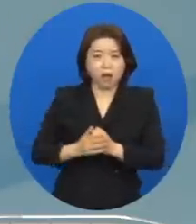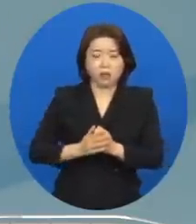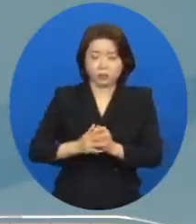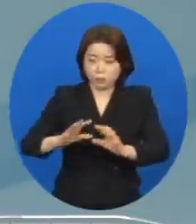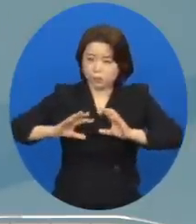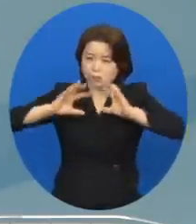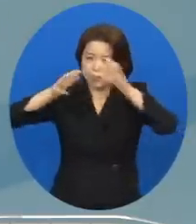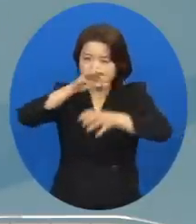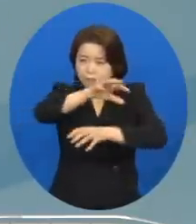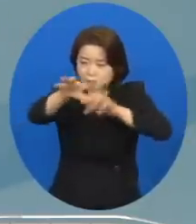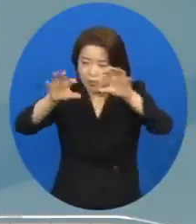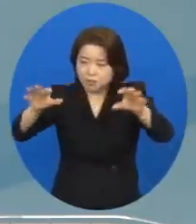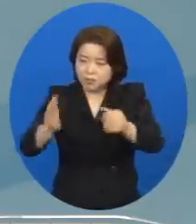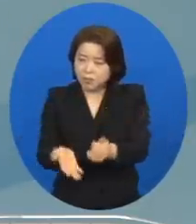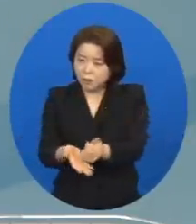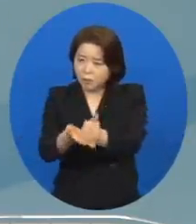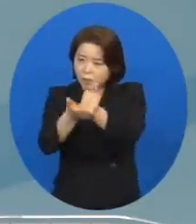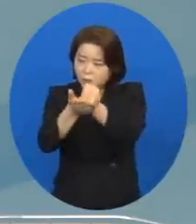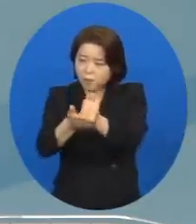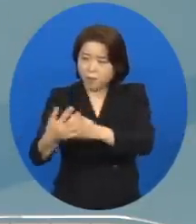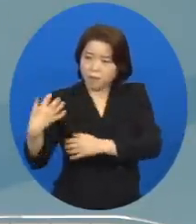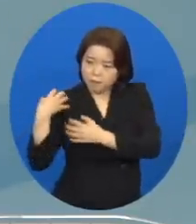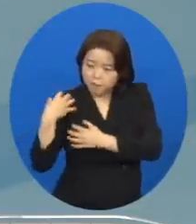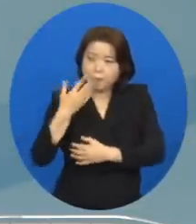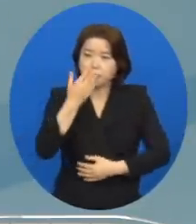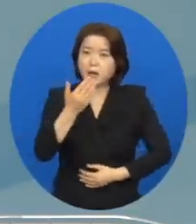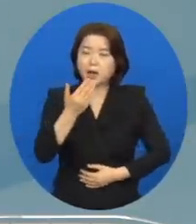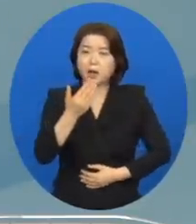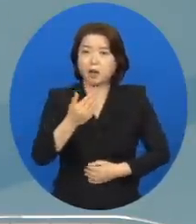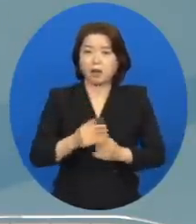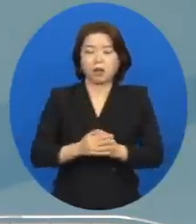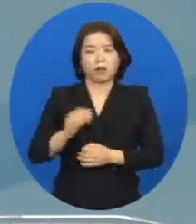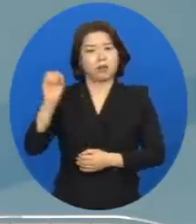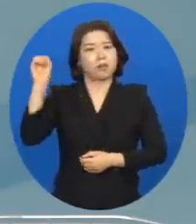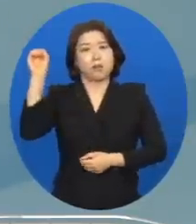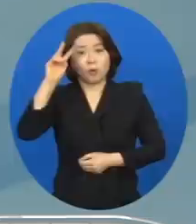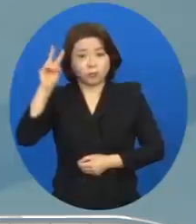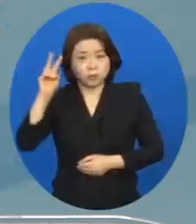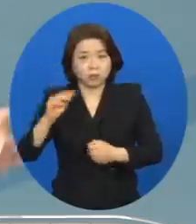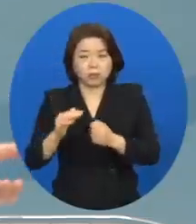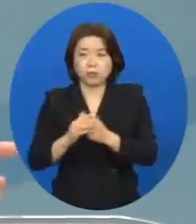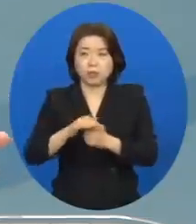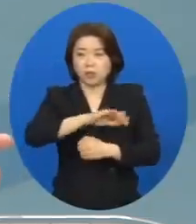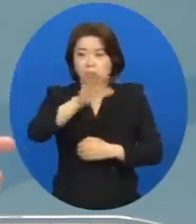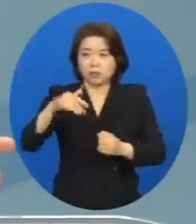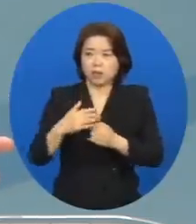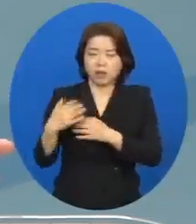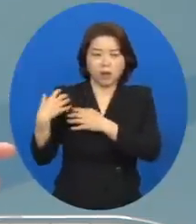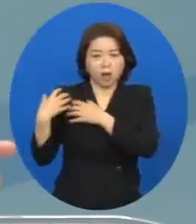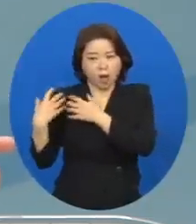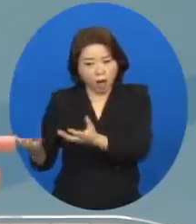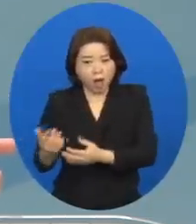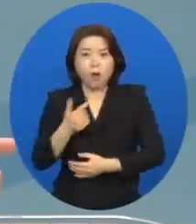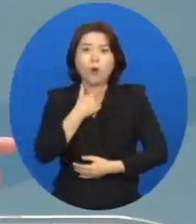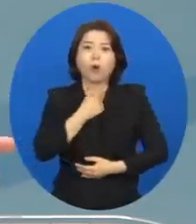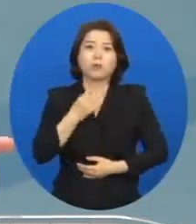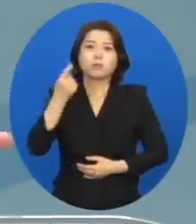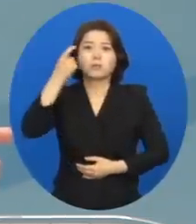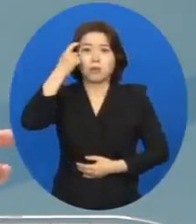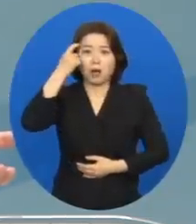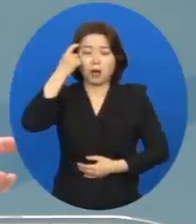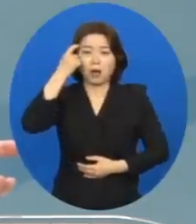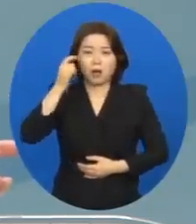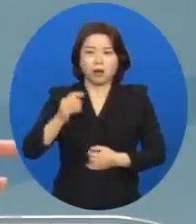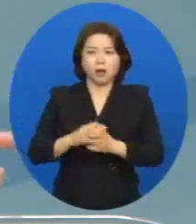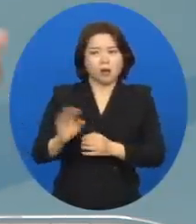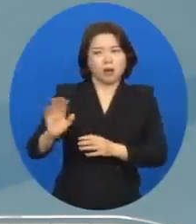세계를 섬길 수 있다는 말이야. 갑자기 그냥 다 그만두고 싶은 생각도 들더라고.